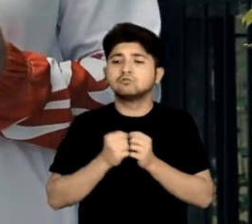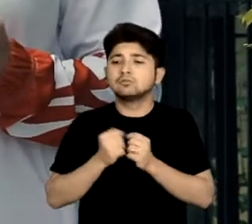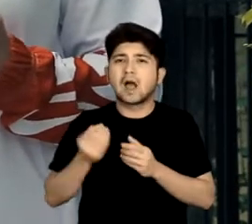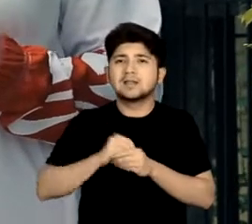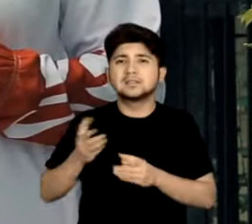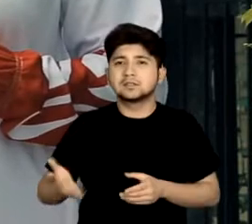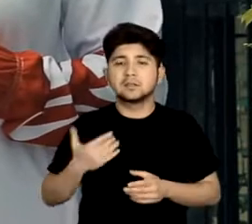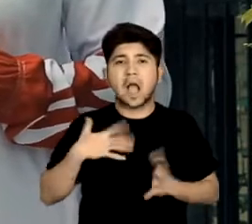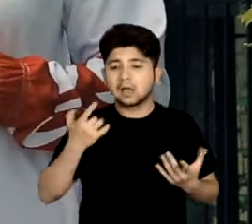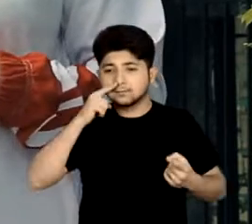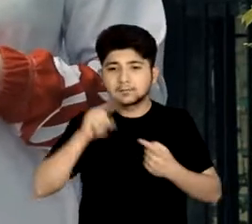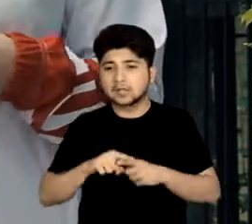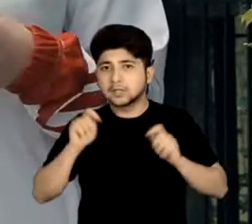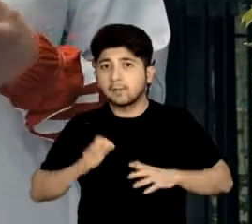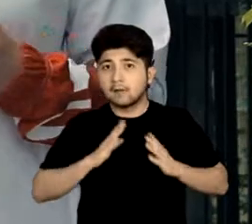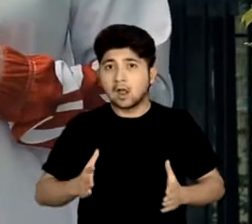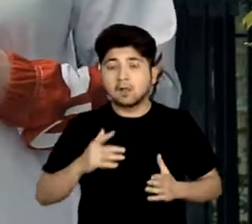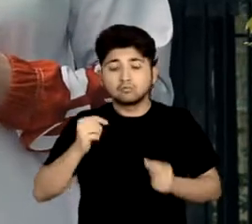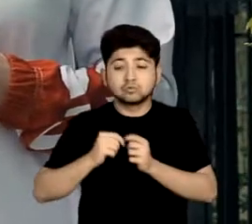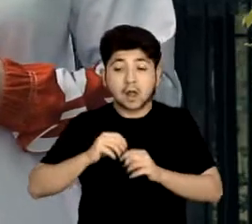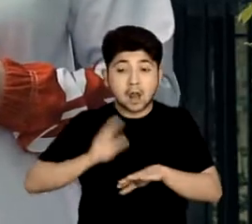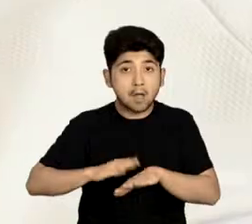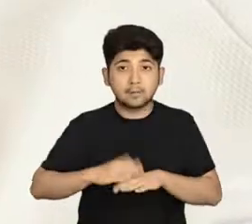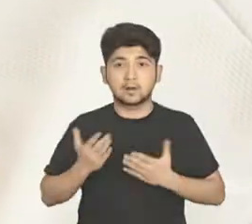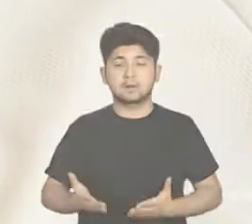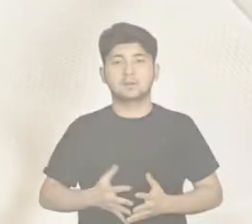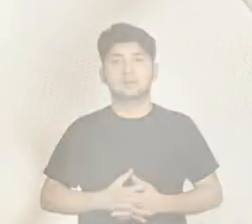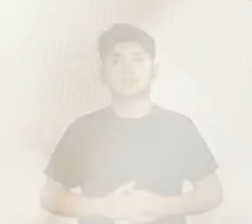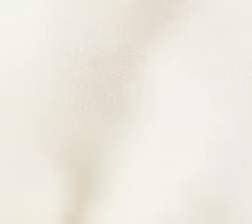Büşra için hangi branş olur? Büşra neler yapabilir?